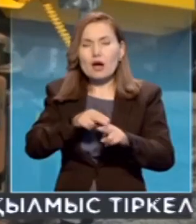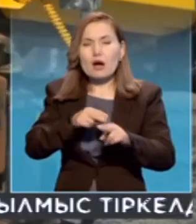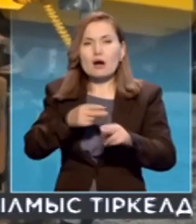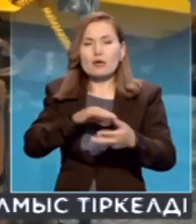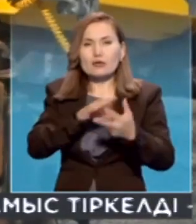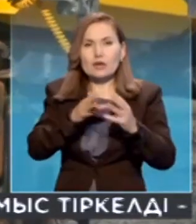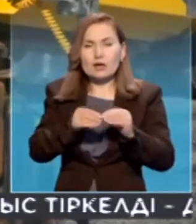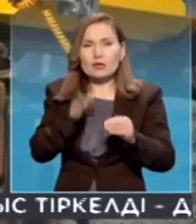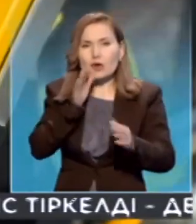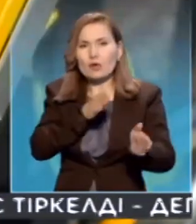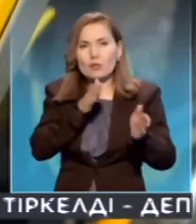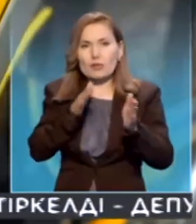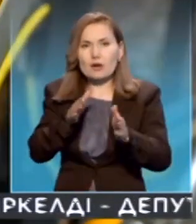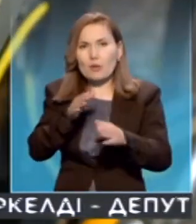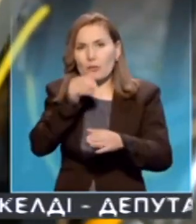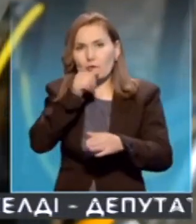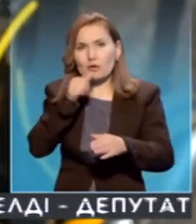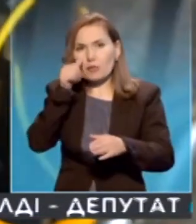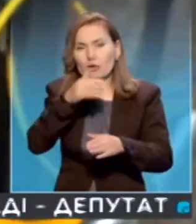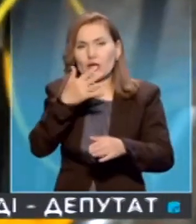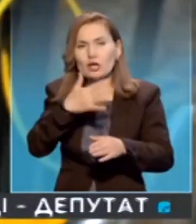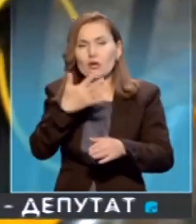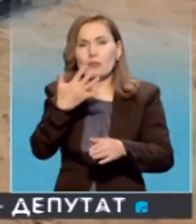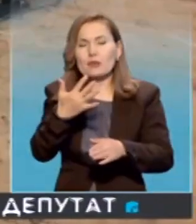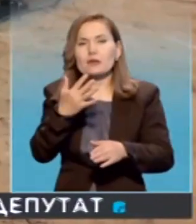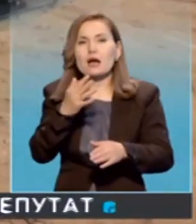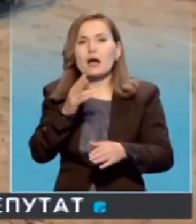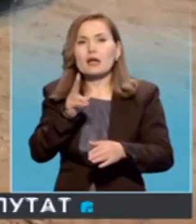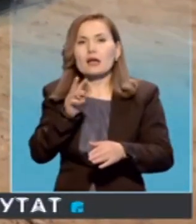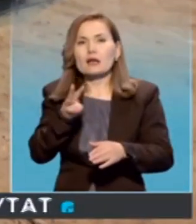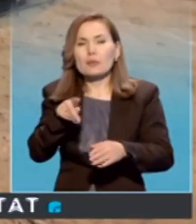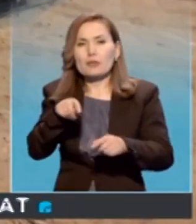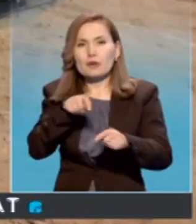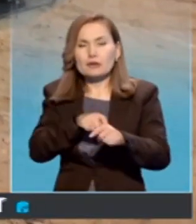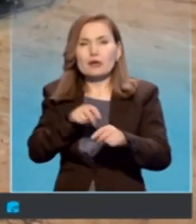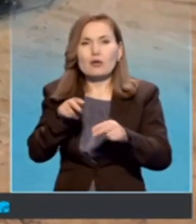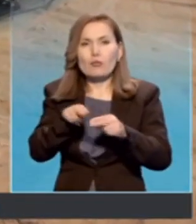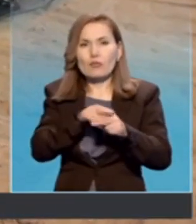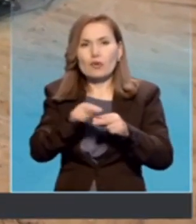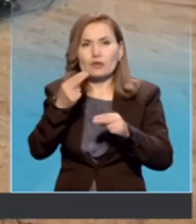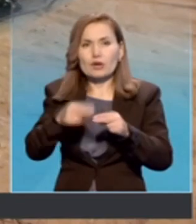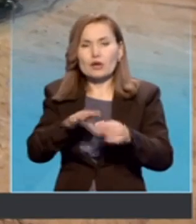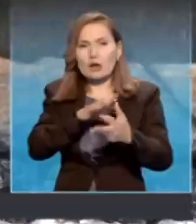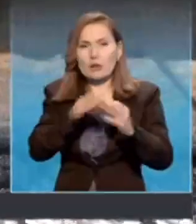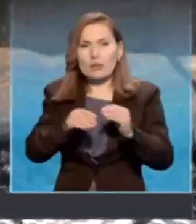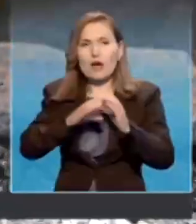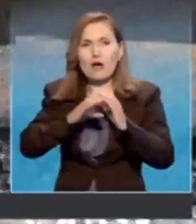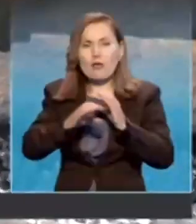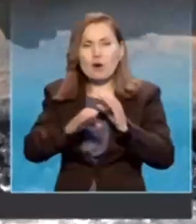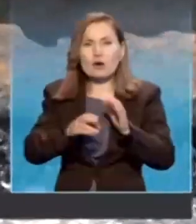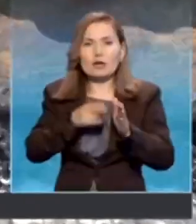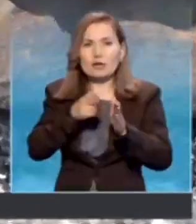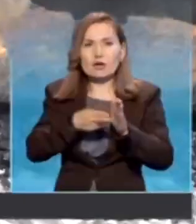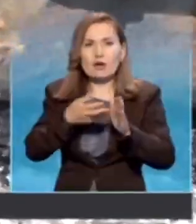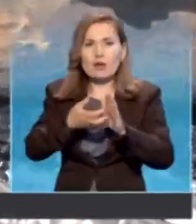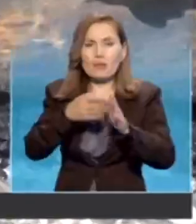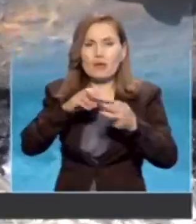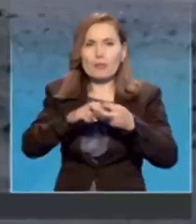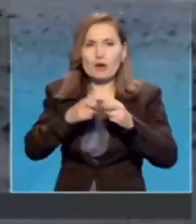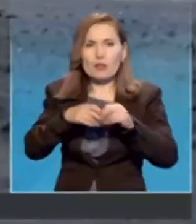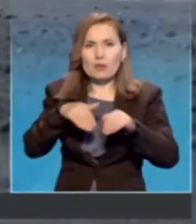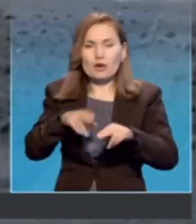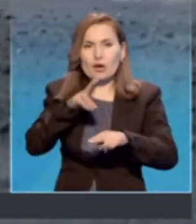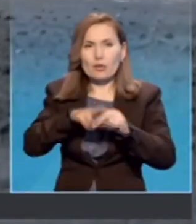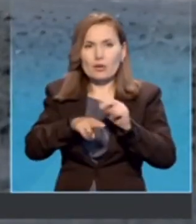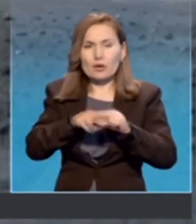орындалмады. Былтыр тек 55 шақырымы пайдалануға берілді. Министр айтуынша, қазір материал тасу үшін вагон тапшылығы мәселесі шешіліп,